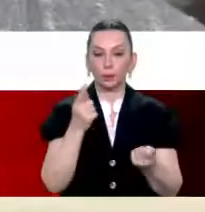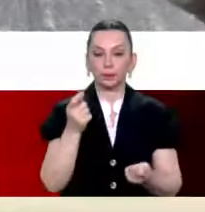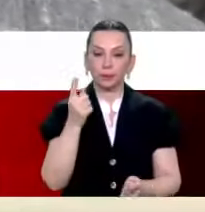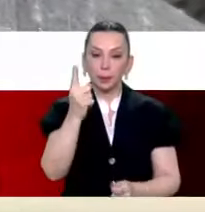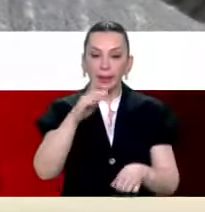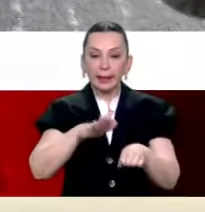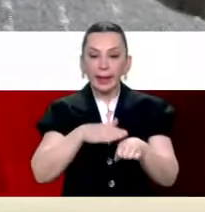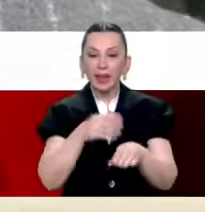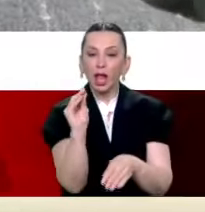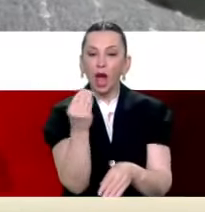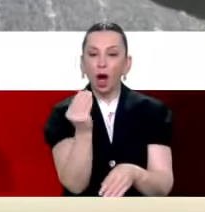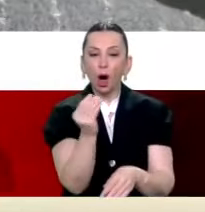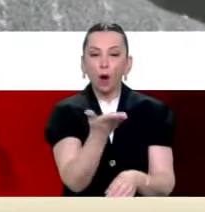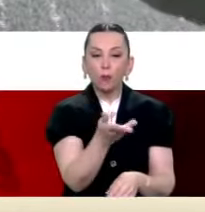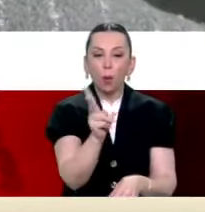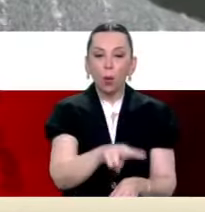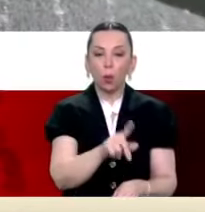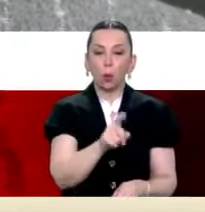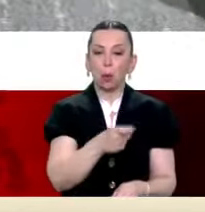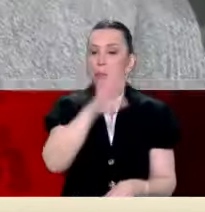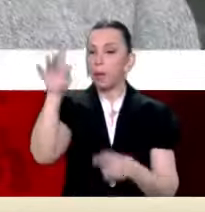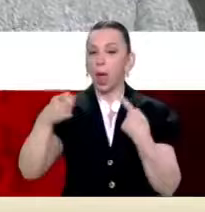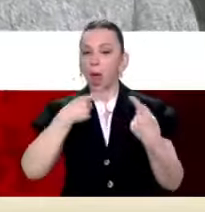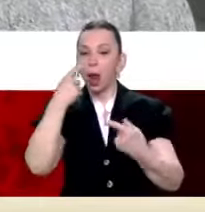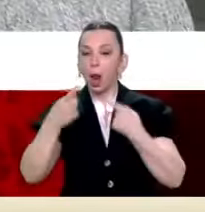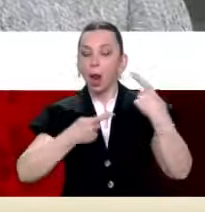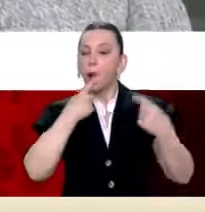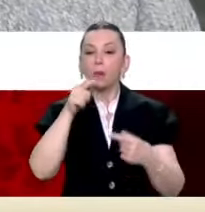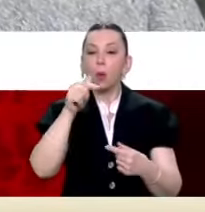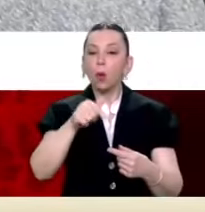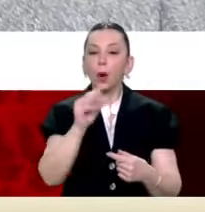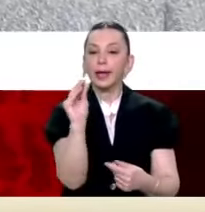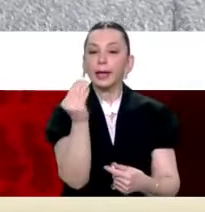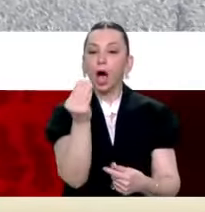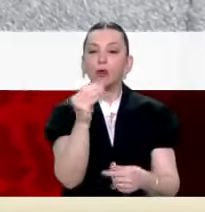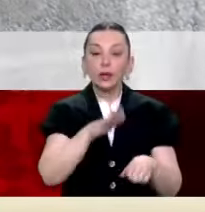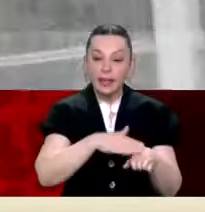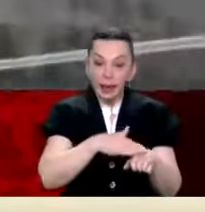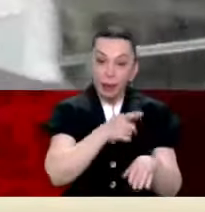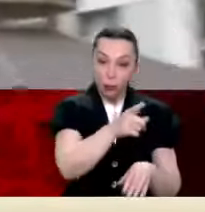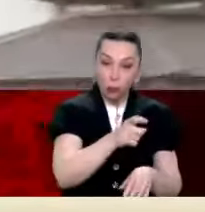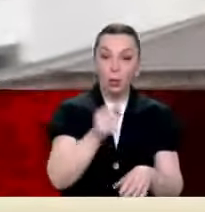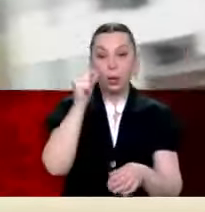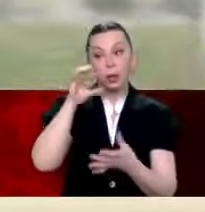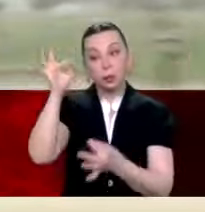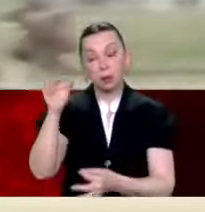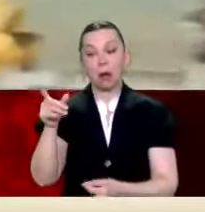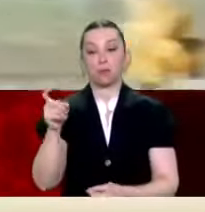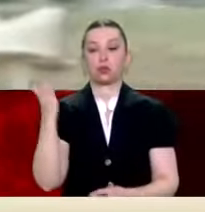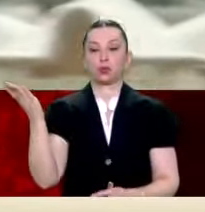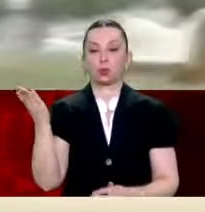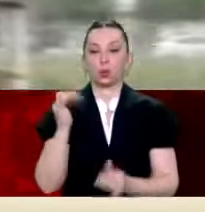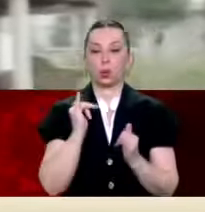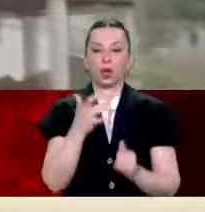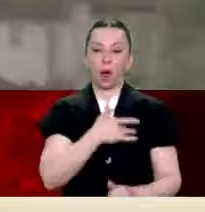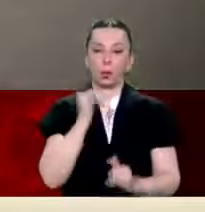Bir kedi yavrusunun ölü olduğunu söylediler. Bugün o yavru kediye yapan insana da yapar. Yine bir yavru kedi,